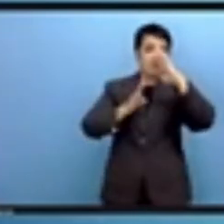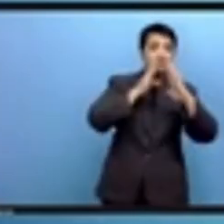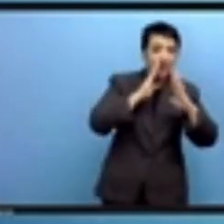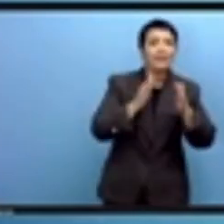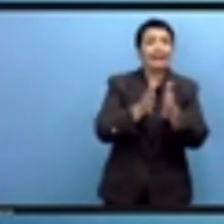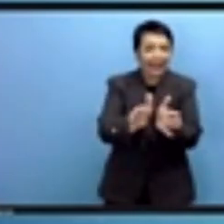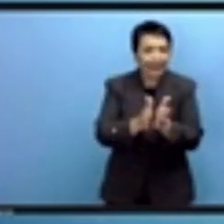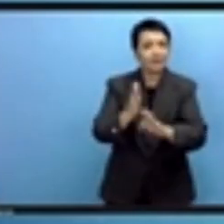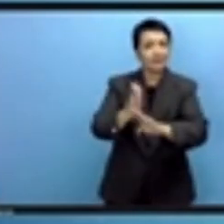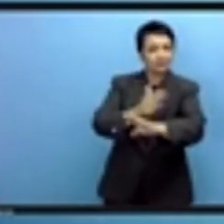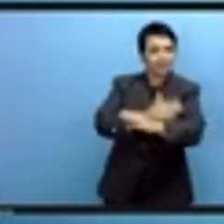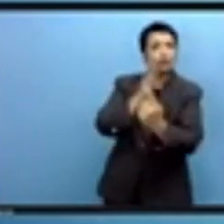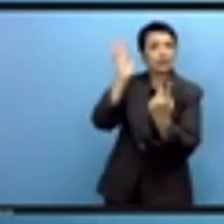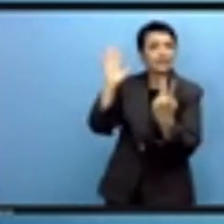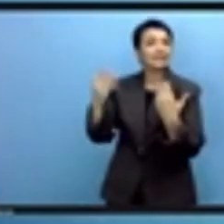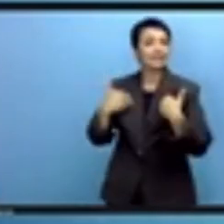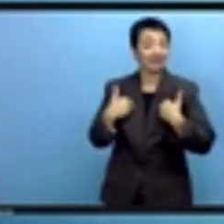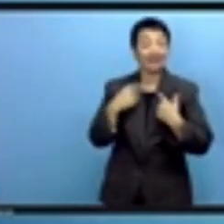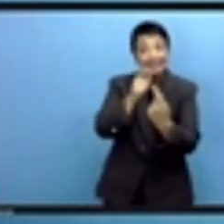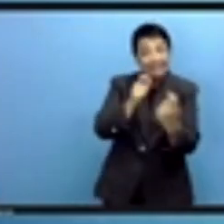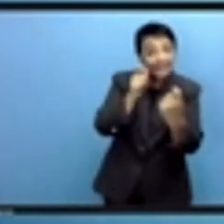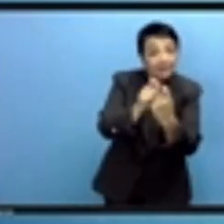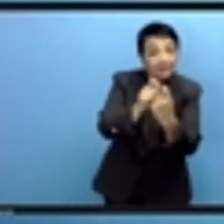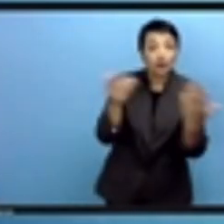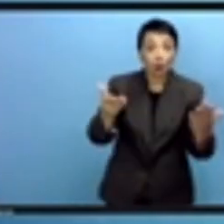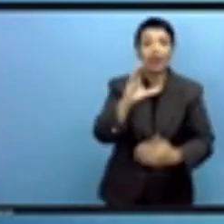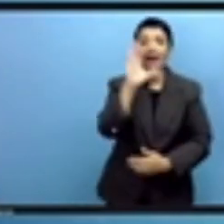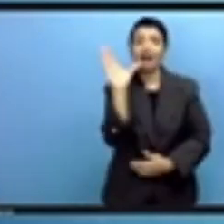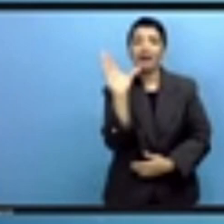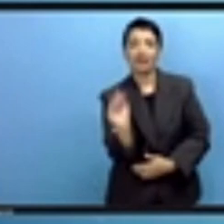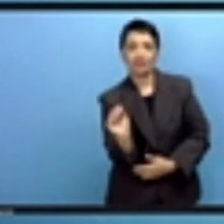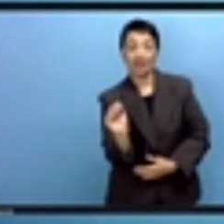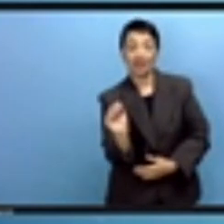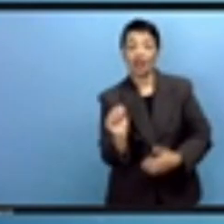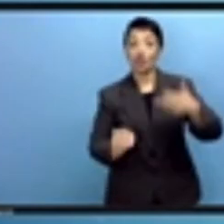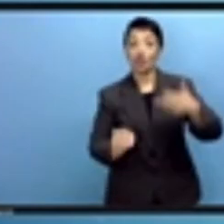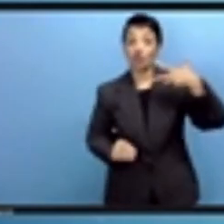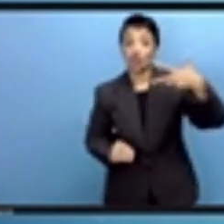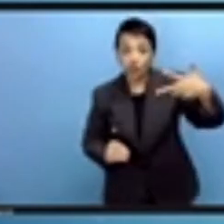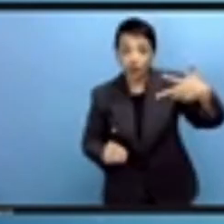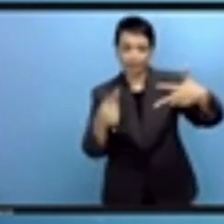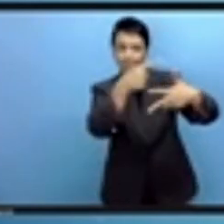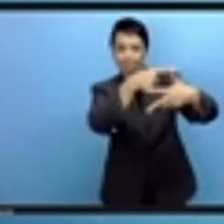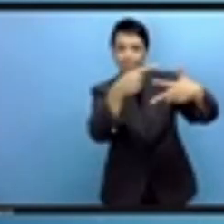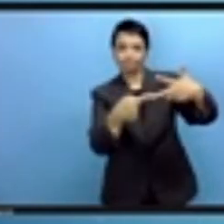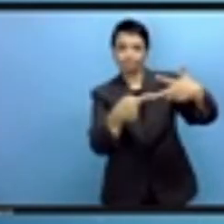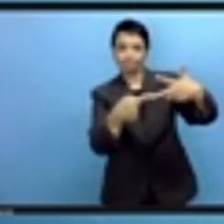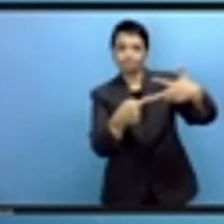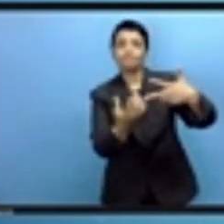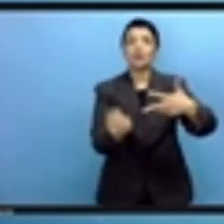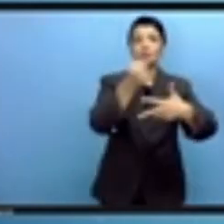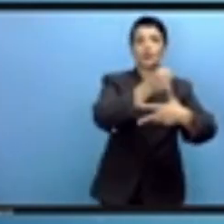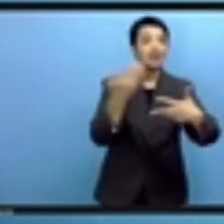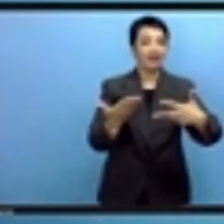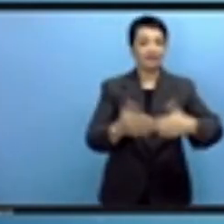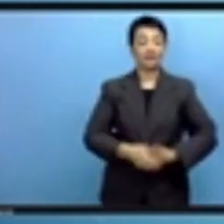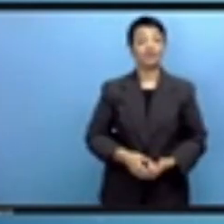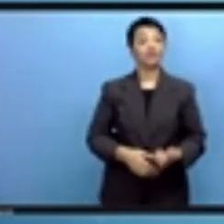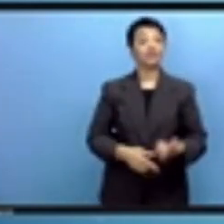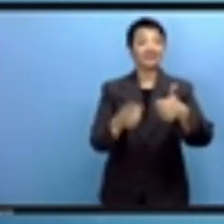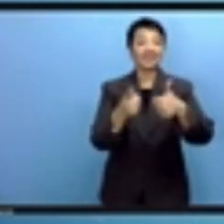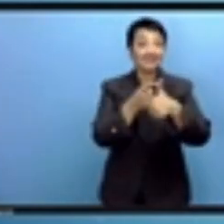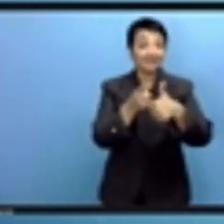我们所面临的挑战是有许多的，在我之前的演讲人也提到了某些非洲的挑